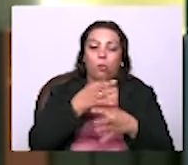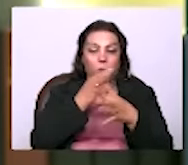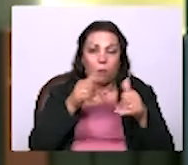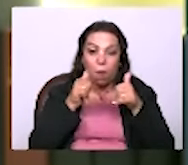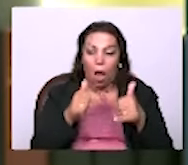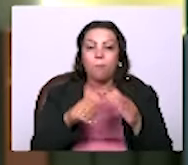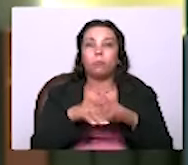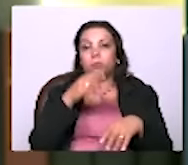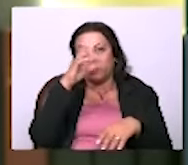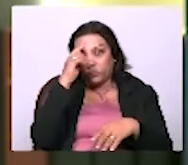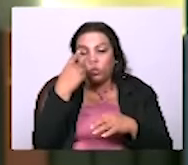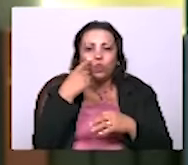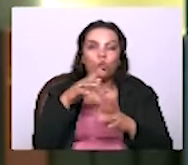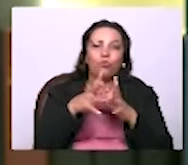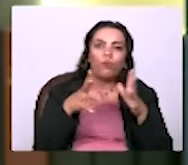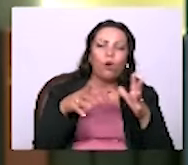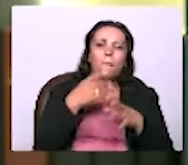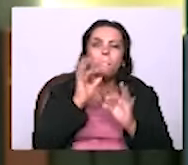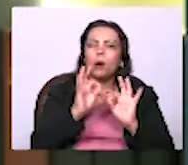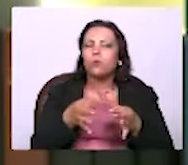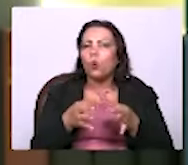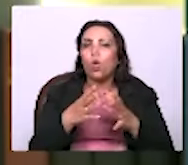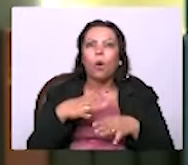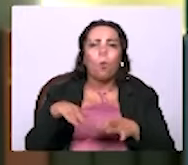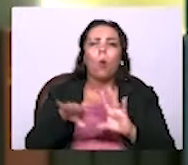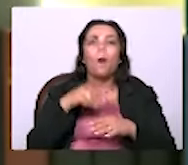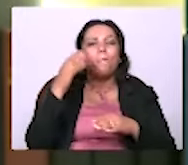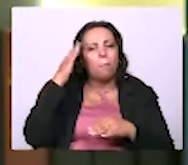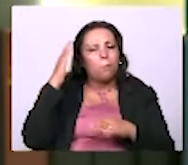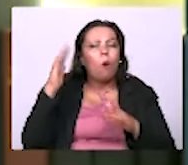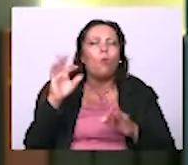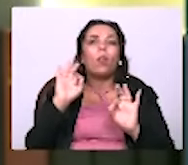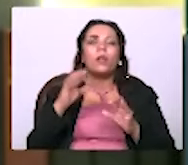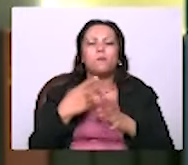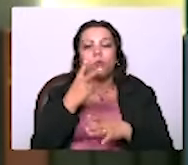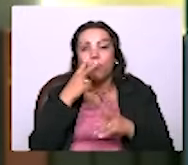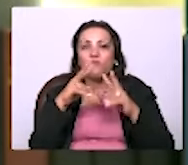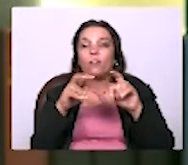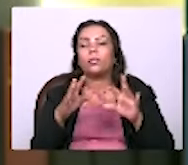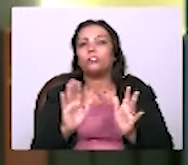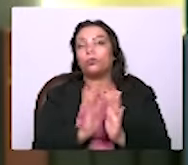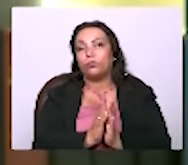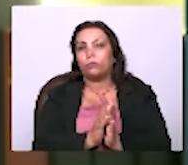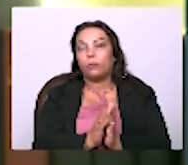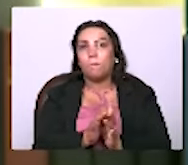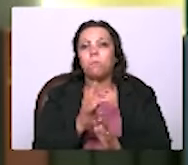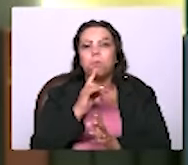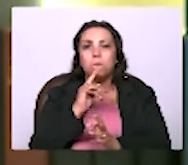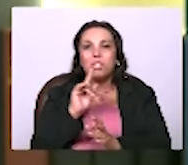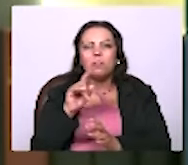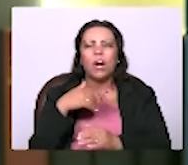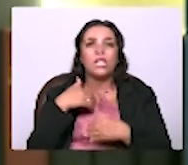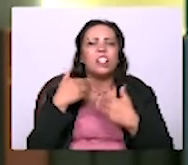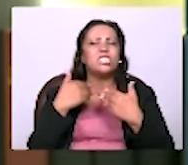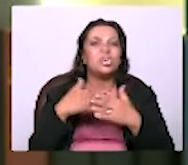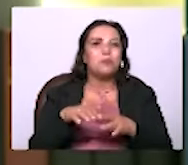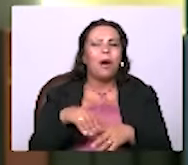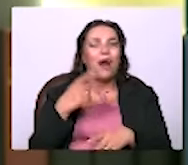السعه بتاعته منضبطه كل الامور دي كلها لابد ان تضع في الاعتبار لكن ان احنا نسيبه ل